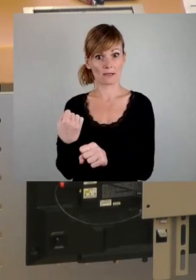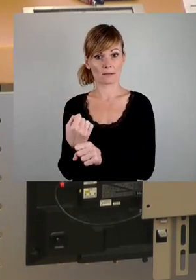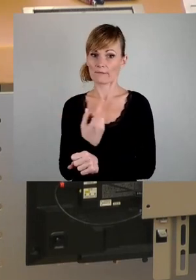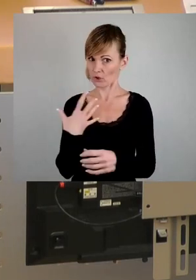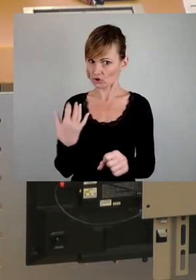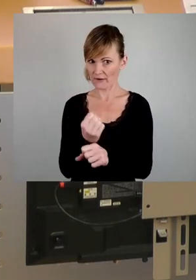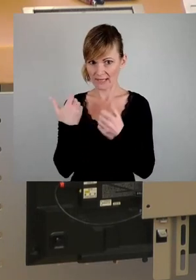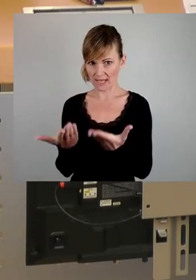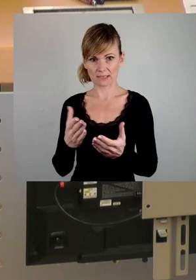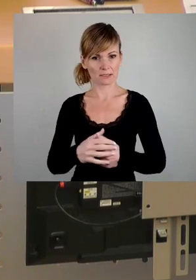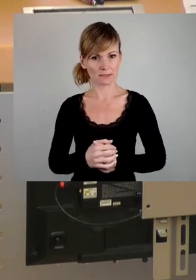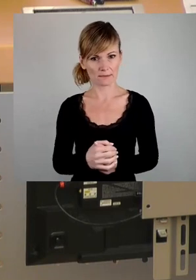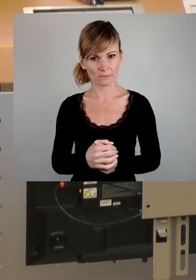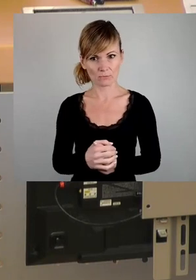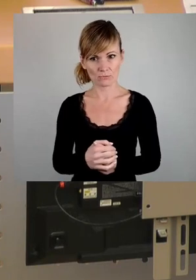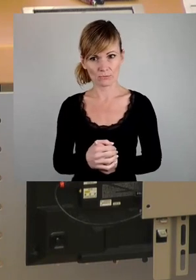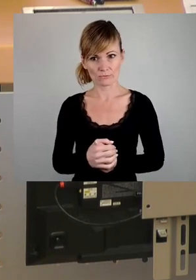Und